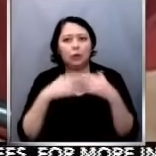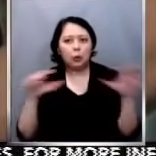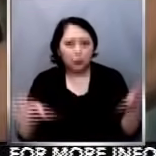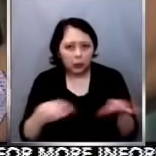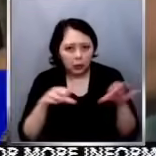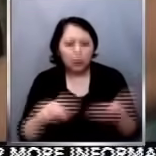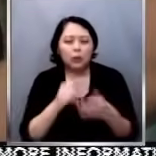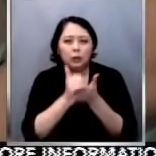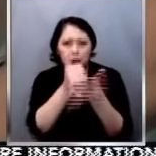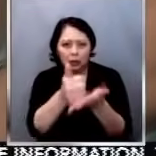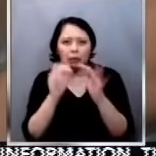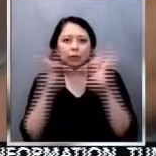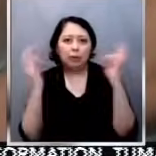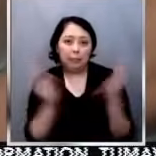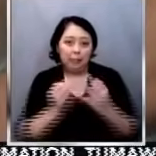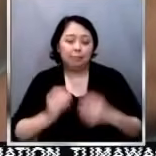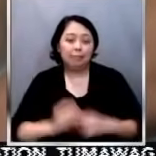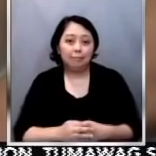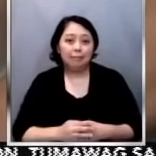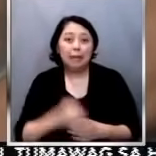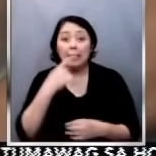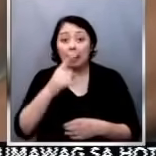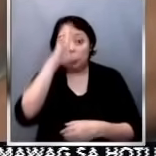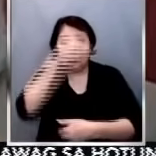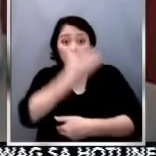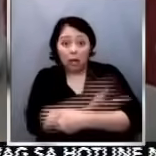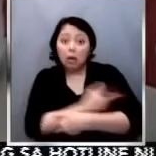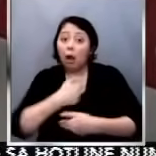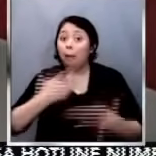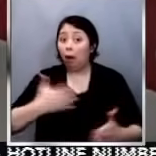siya naging pabayang ama.